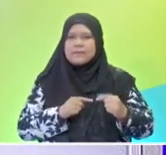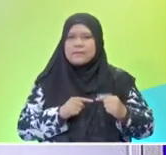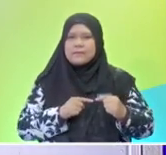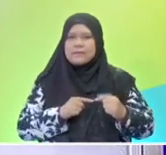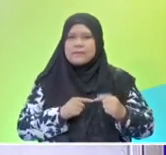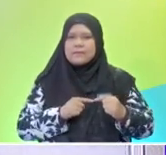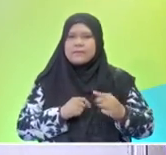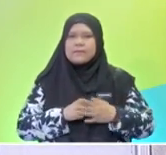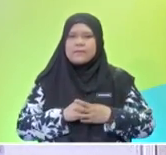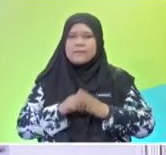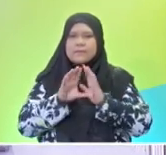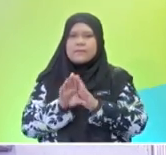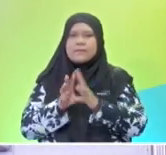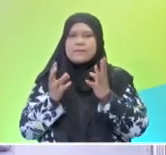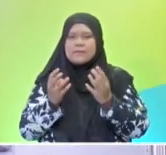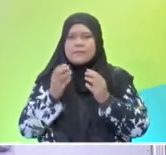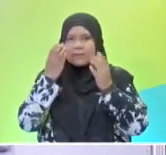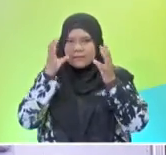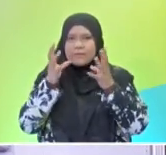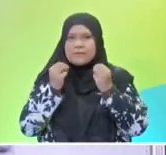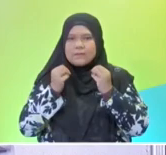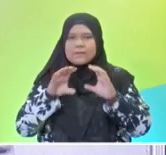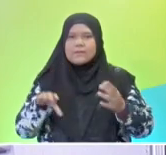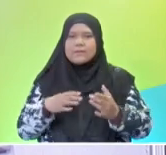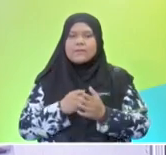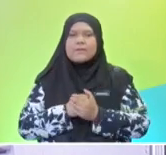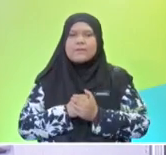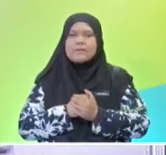Baik, cikgu pun nak buat juga. Okey.